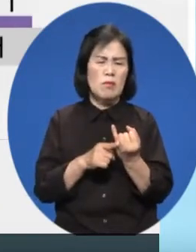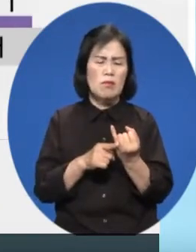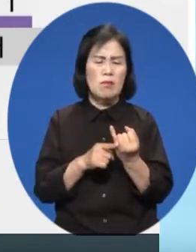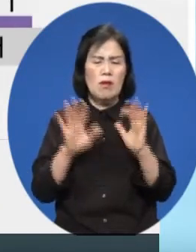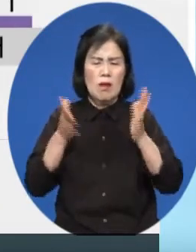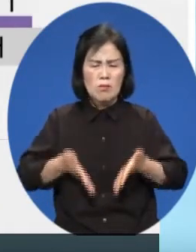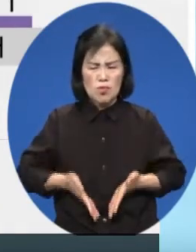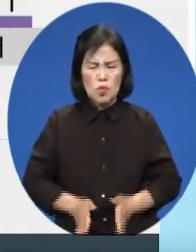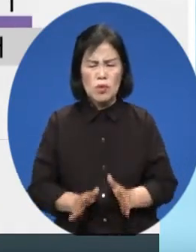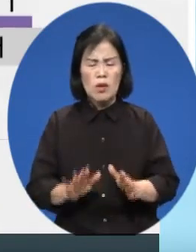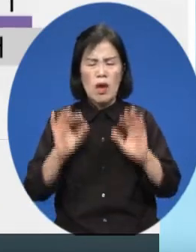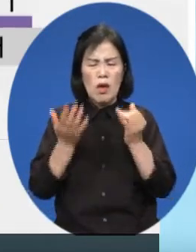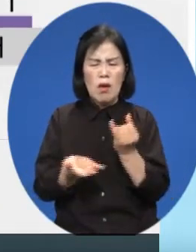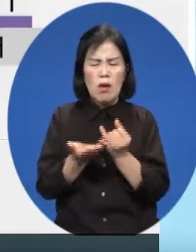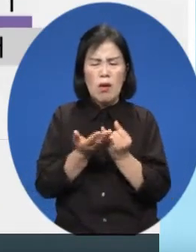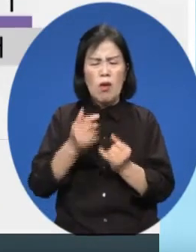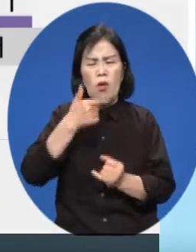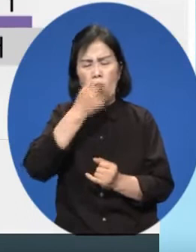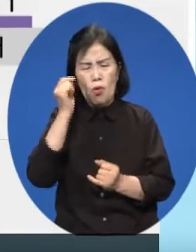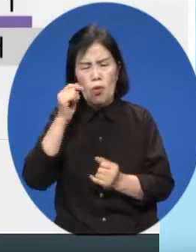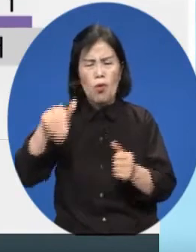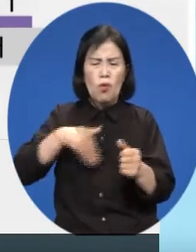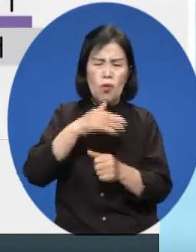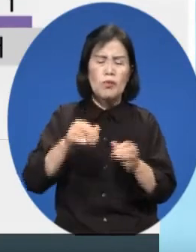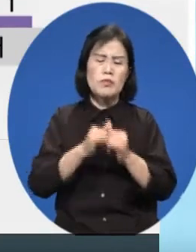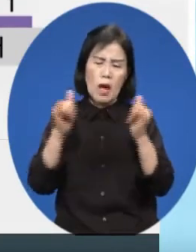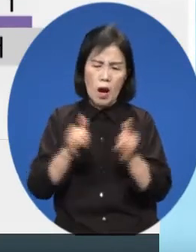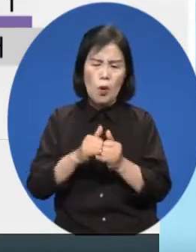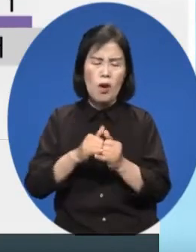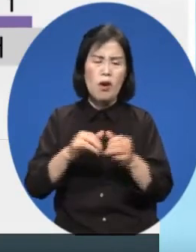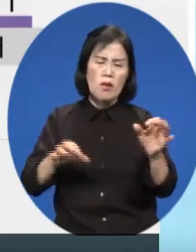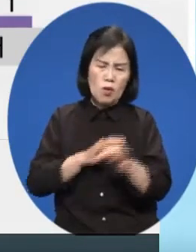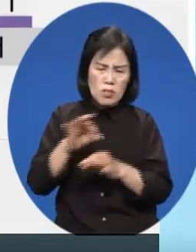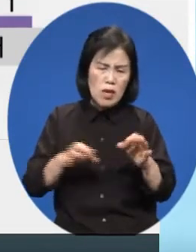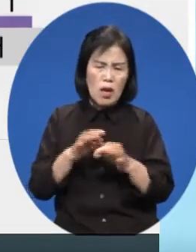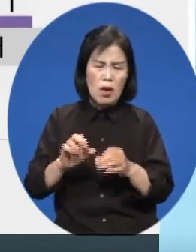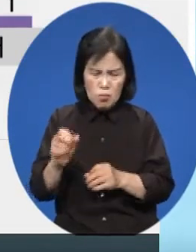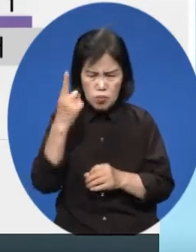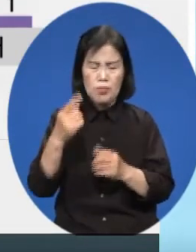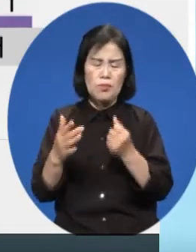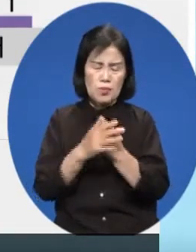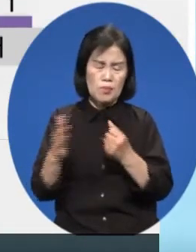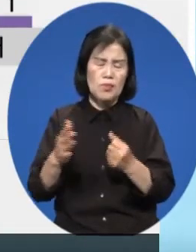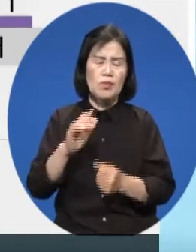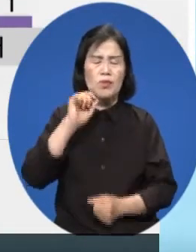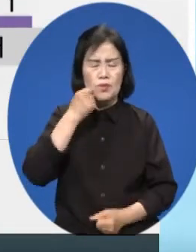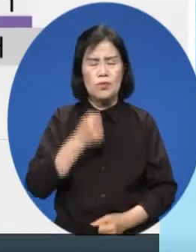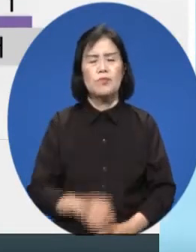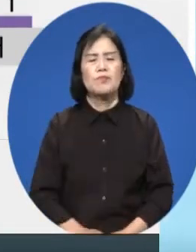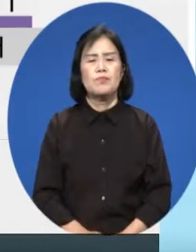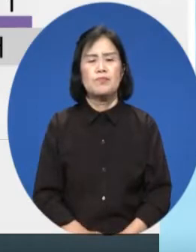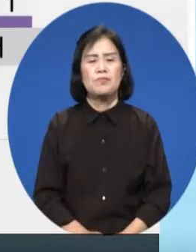6에 육아에 미비한 환경 등 사회경제적 요인 즉 구조적 요인에 기인한다 라는 존재 인데요